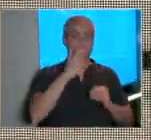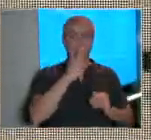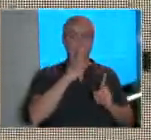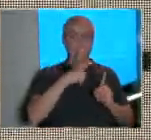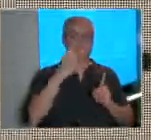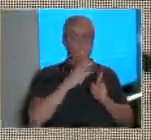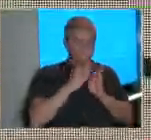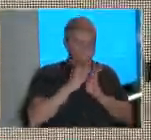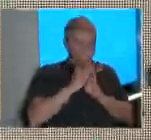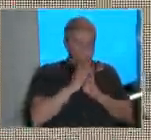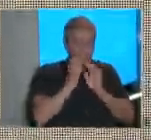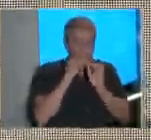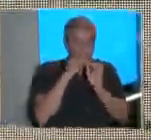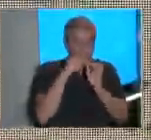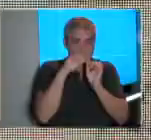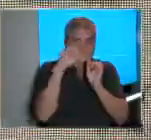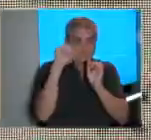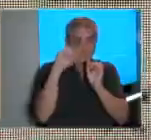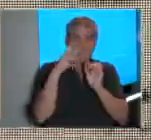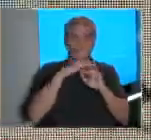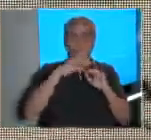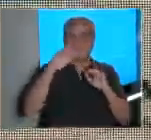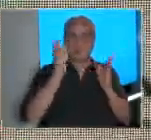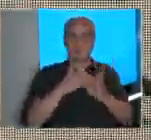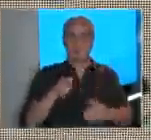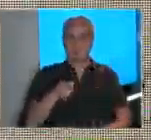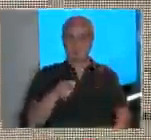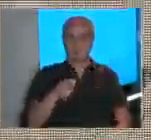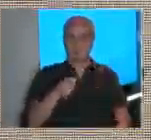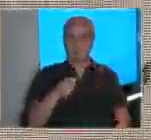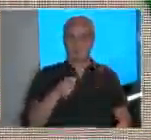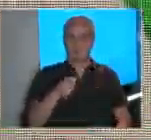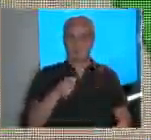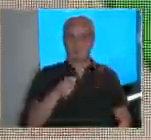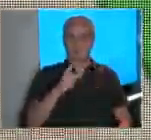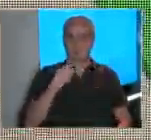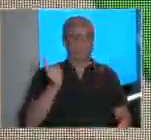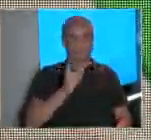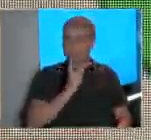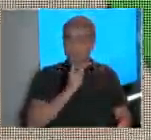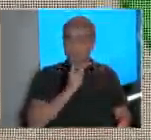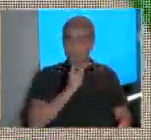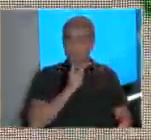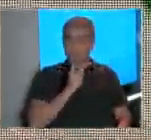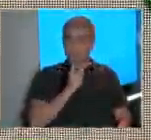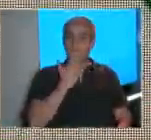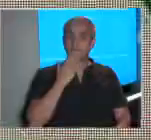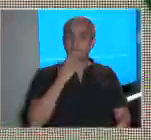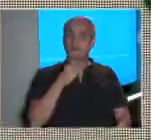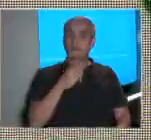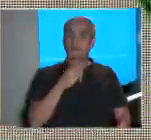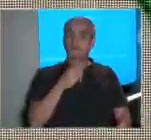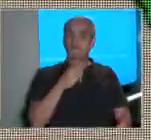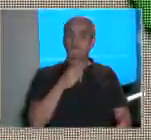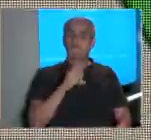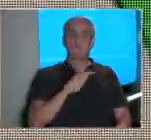לרחובות, מעבר צר שעובר בין שפלת החוף לנגב. ואם כל זה לא הספיק, ירושלים